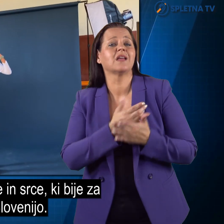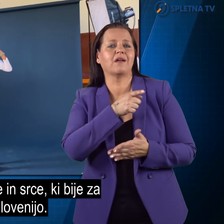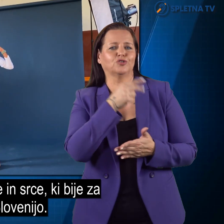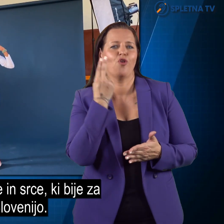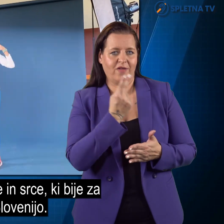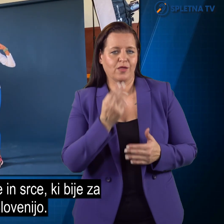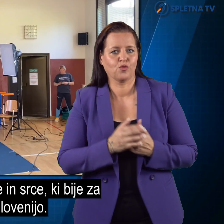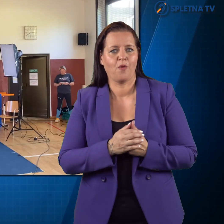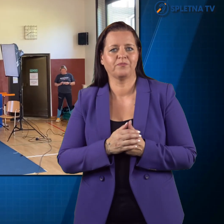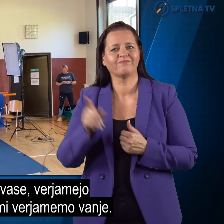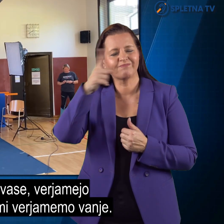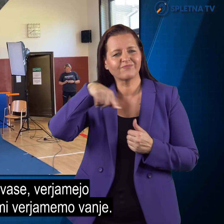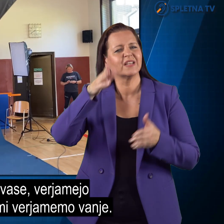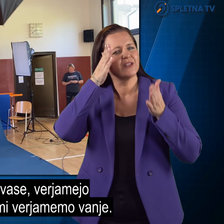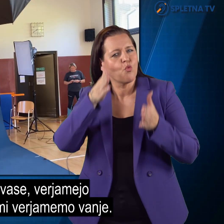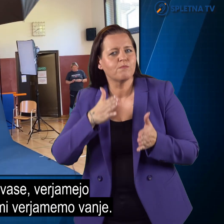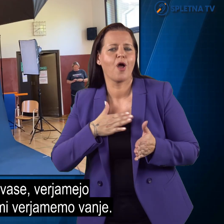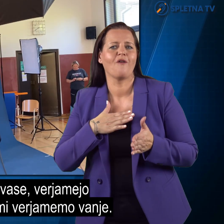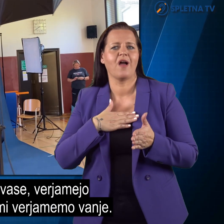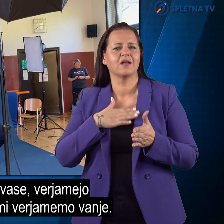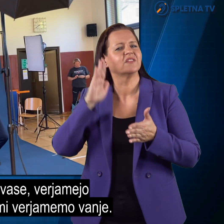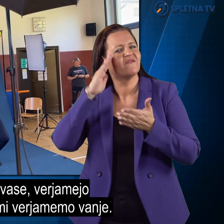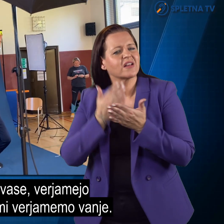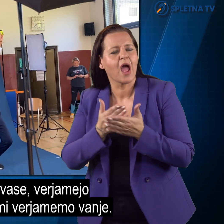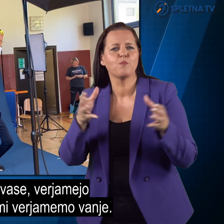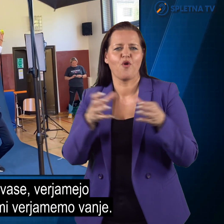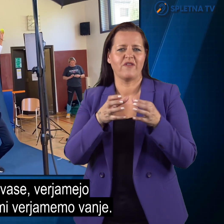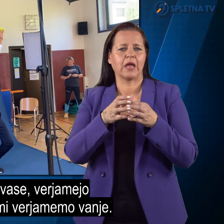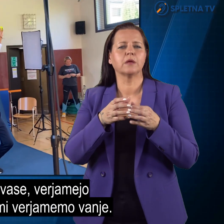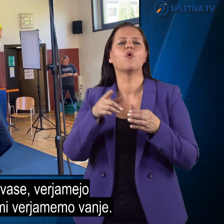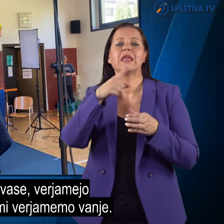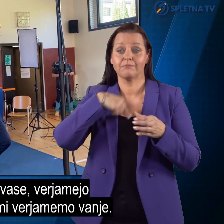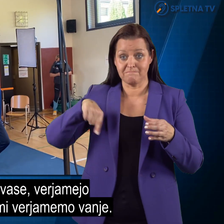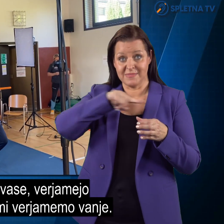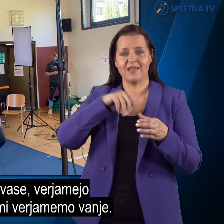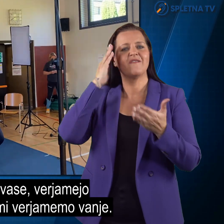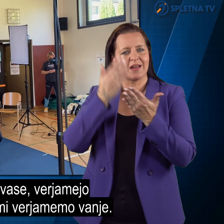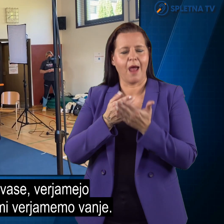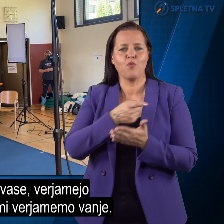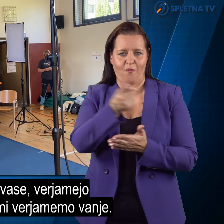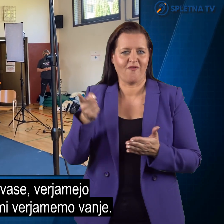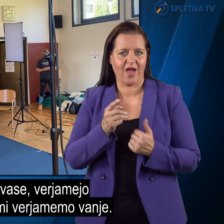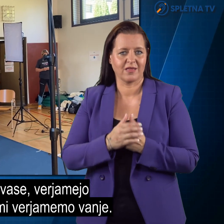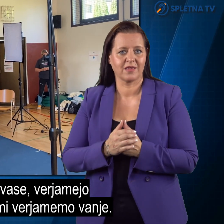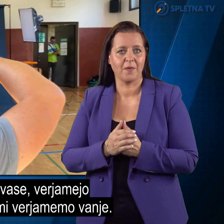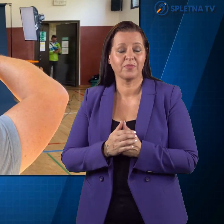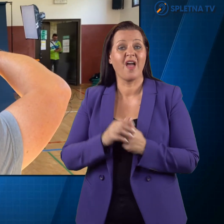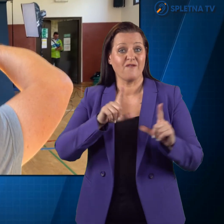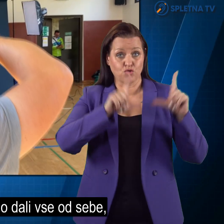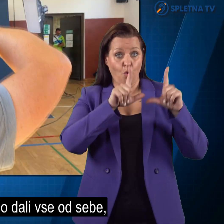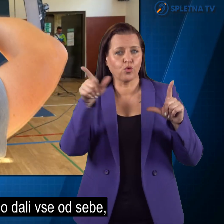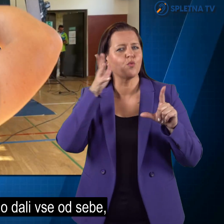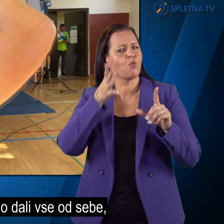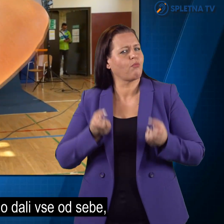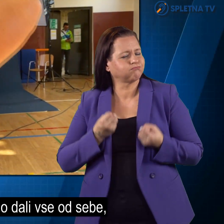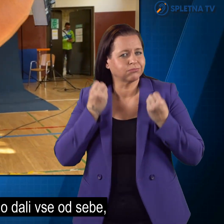Slovenijo. Zaupajo vase, verjamejo v ekipo in mi verjamemo vanje. V